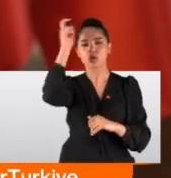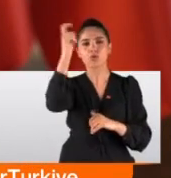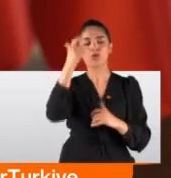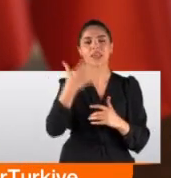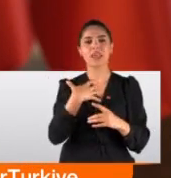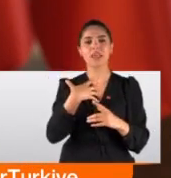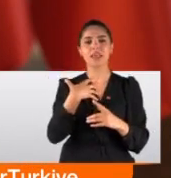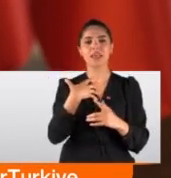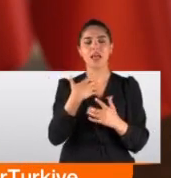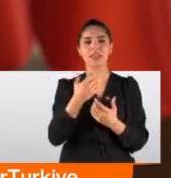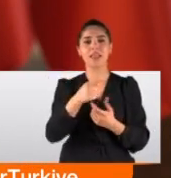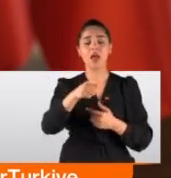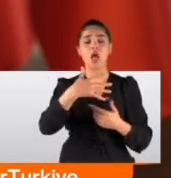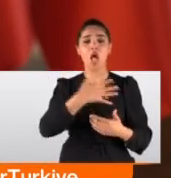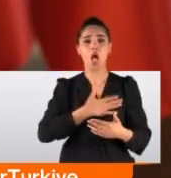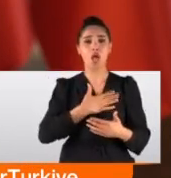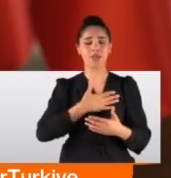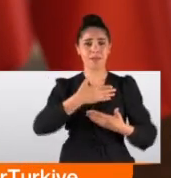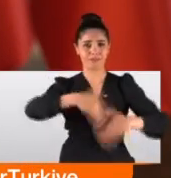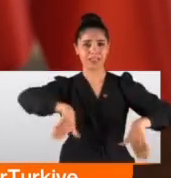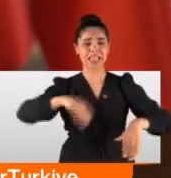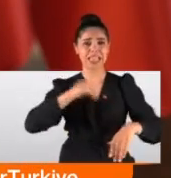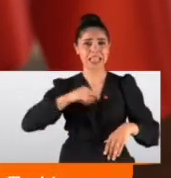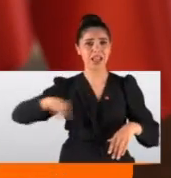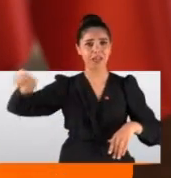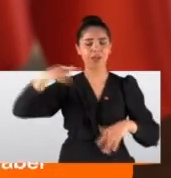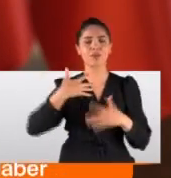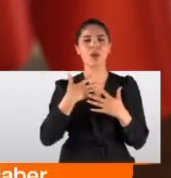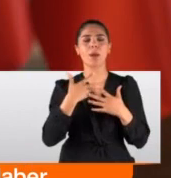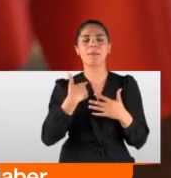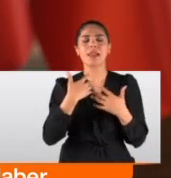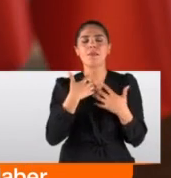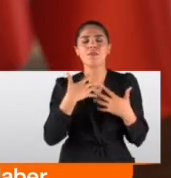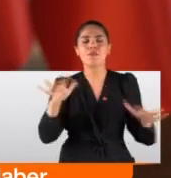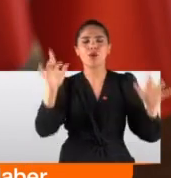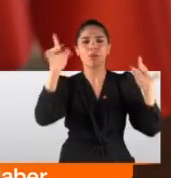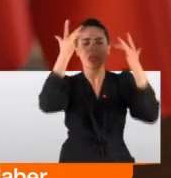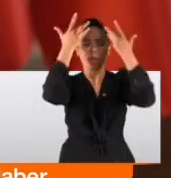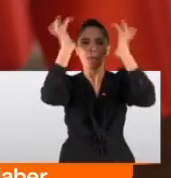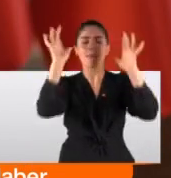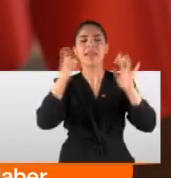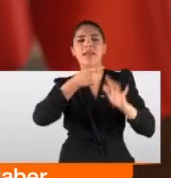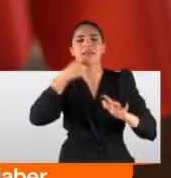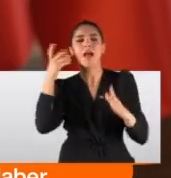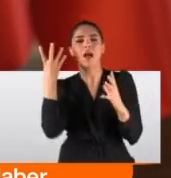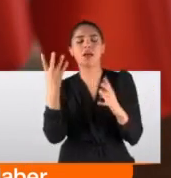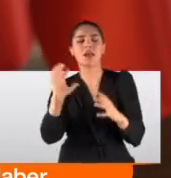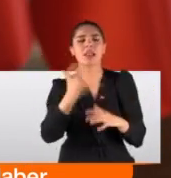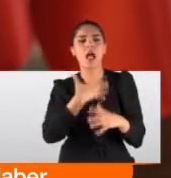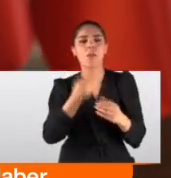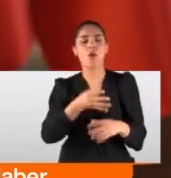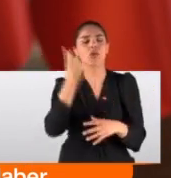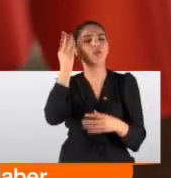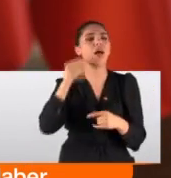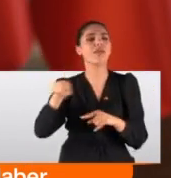olarak kullandıklarını sananlar, aslında bizim büyük bir medeniyet, ve tarih mirasına sahip çıktığımızı